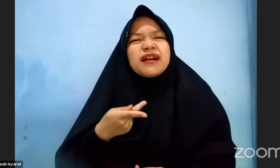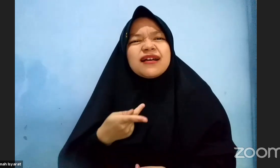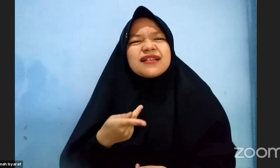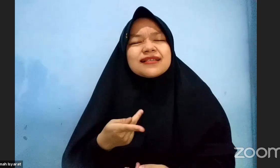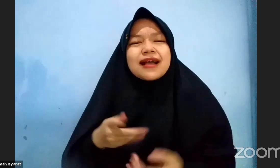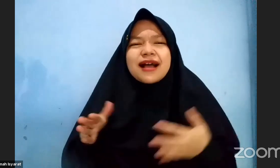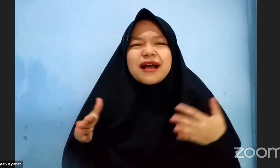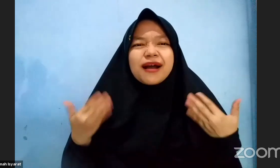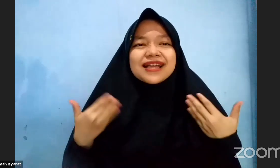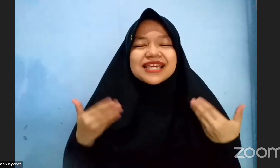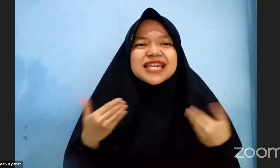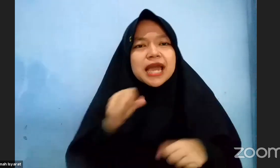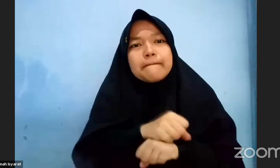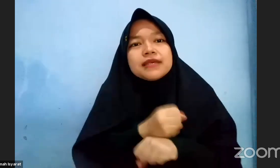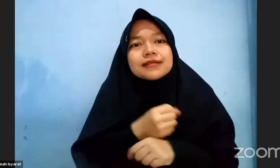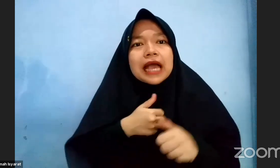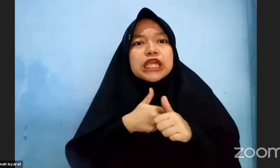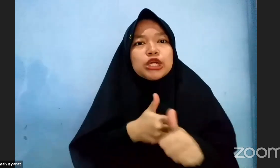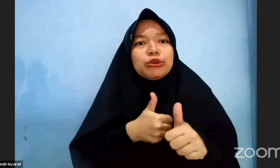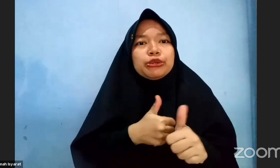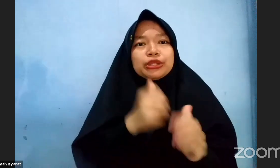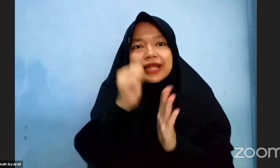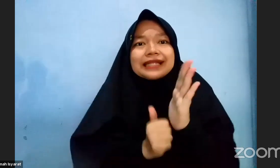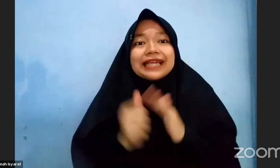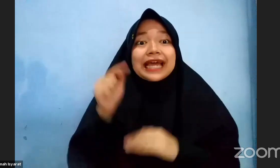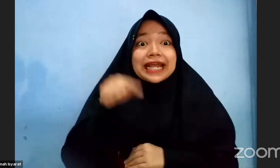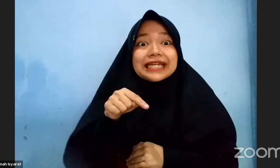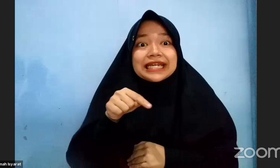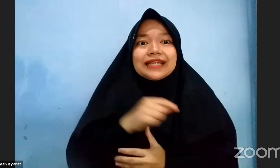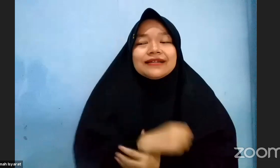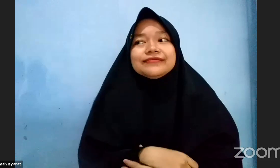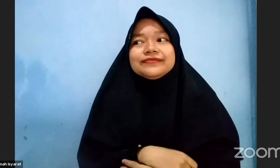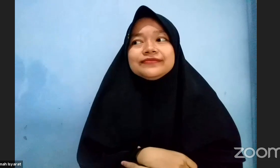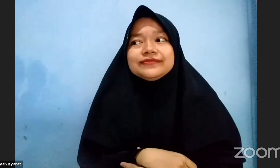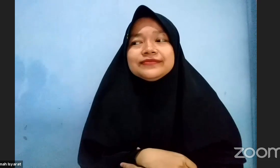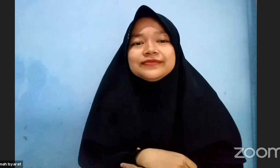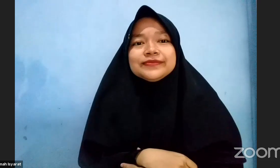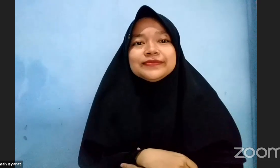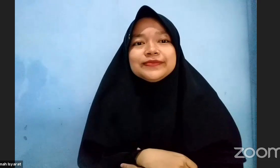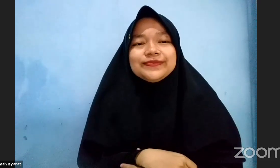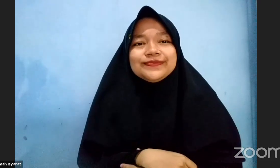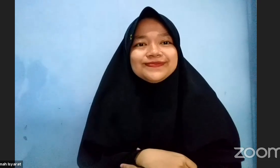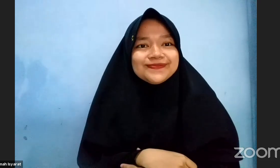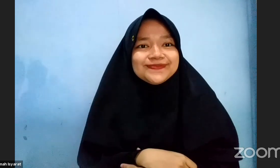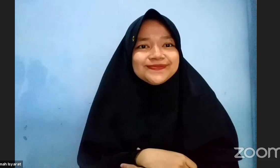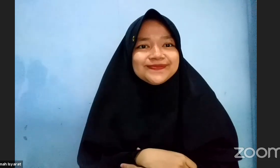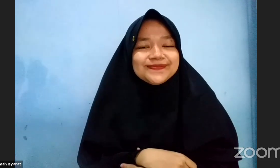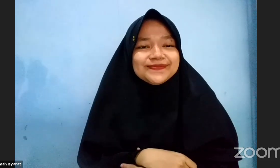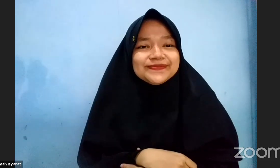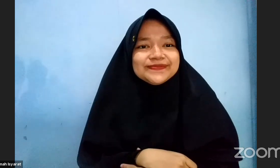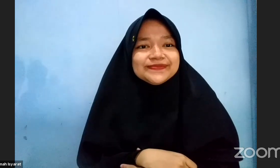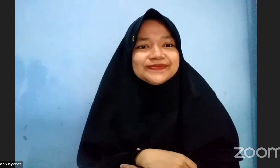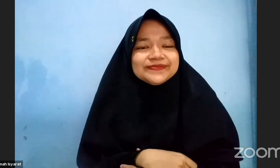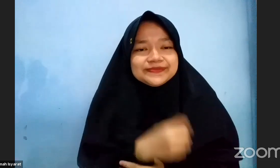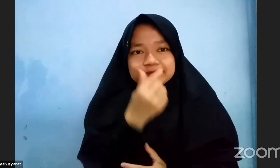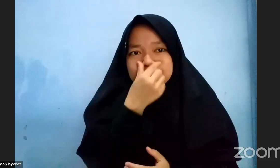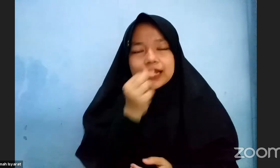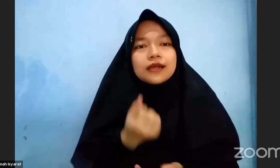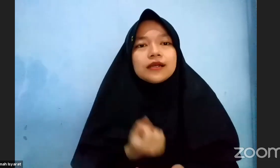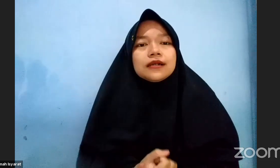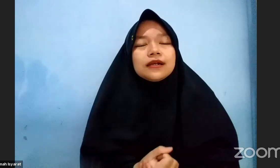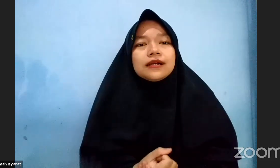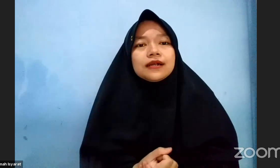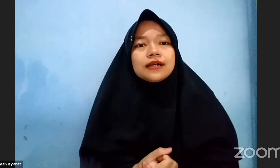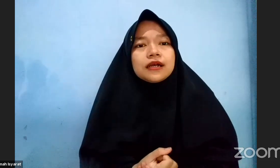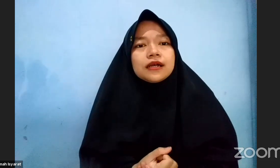ini dengan guru-guru lain ya bahwa banyak sekali yang bisa apa didapatkan tentunya sebetulnya sudah